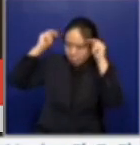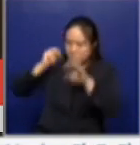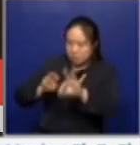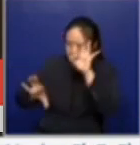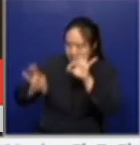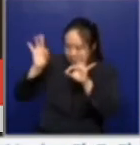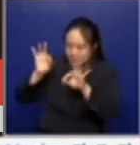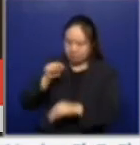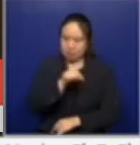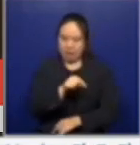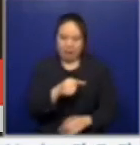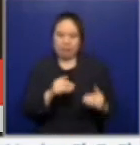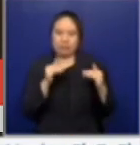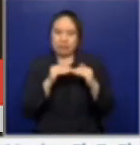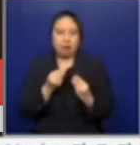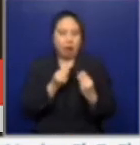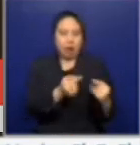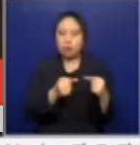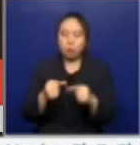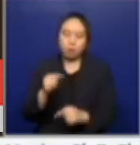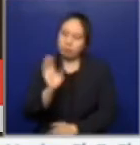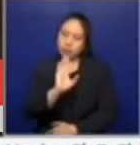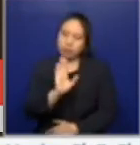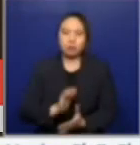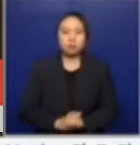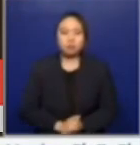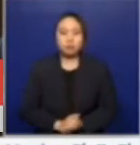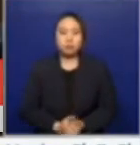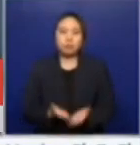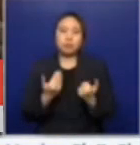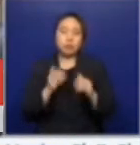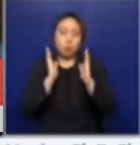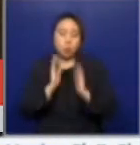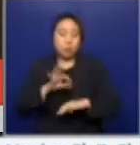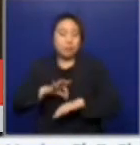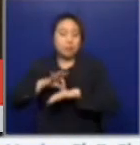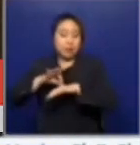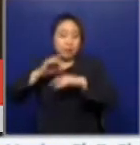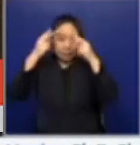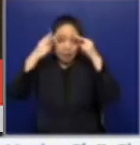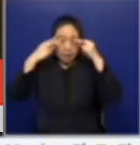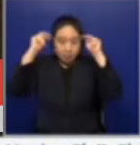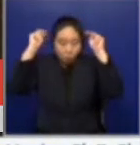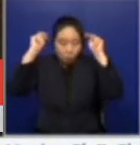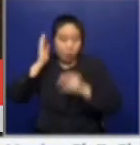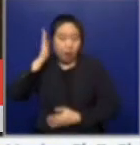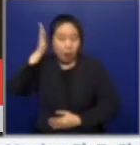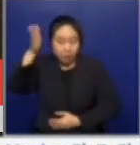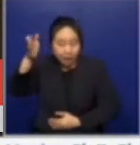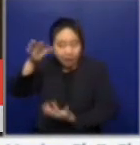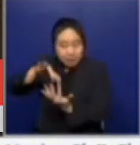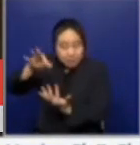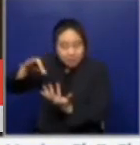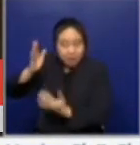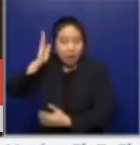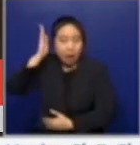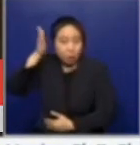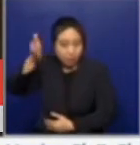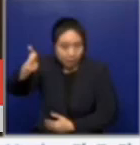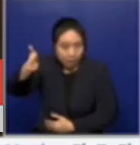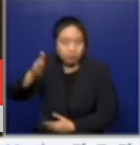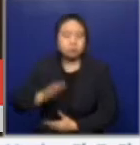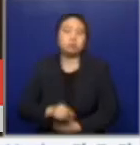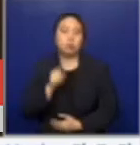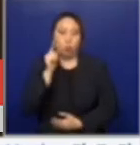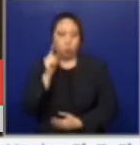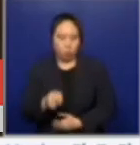อไปดังนั้นการเลือกผู้ดำรงตำแหน่งนายกรัฐมนตรีในครั้งต่อๆไปจึงควรให้เป็นไป